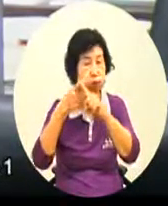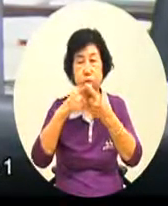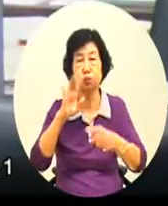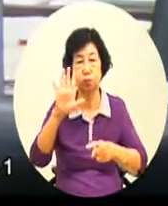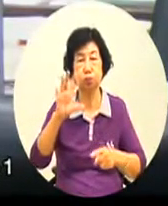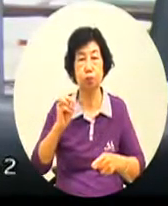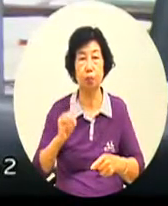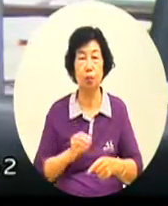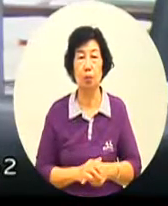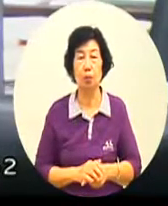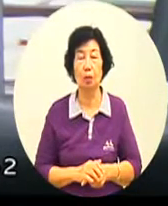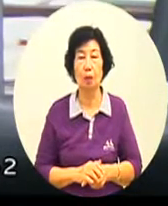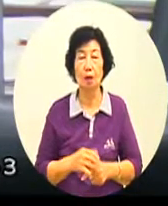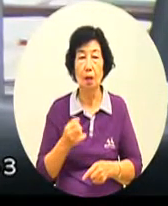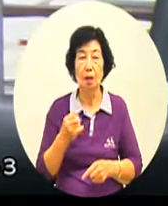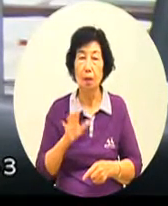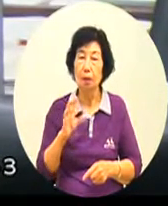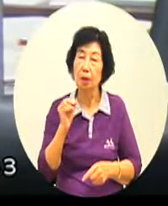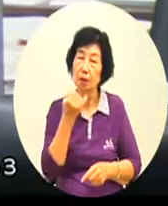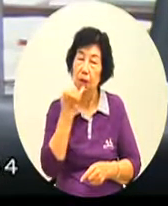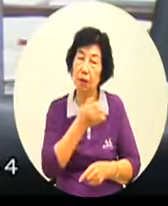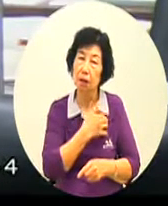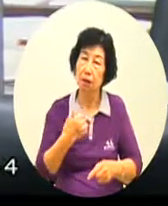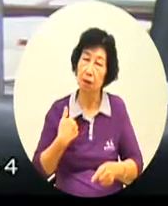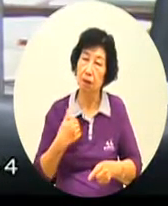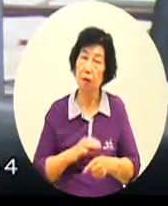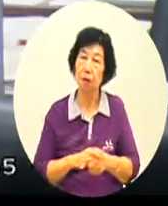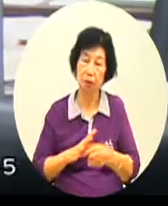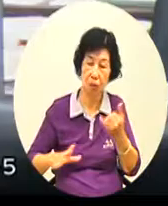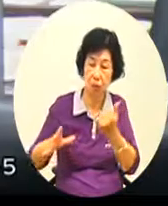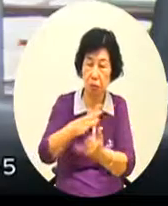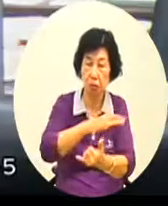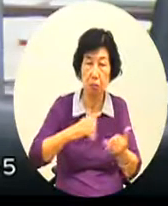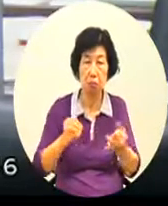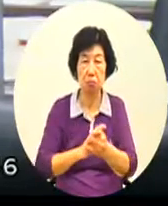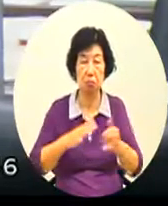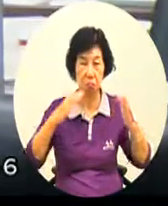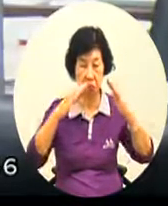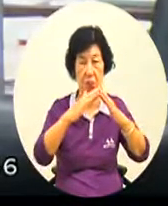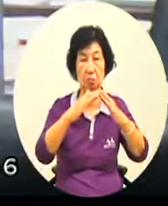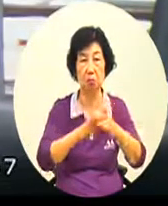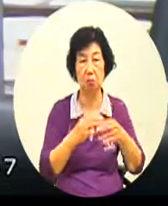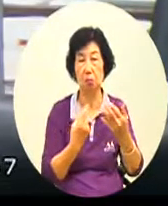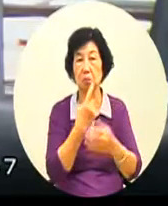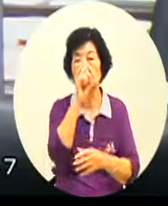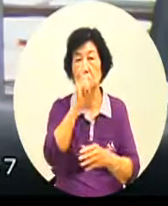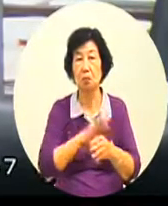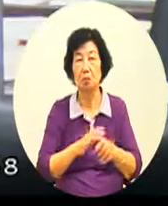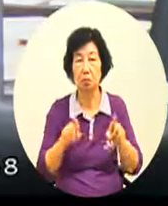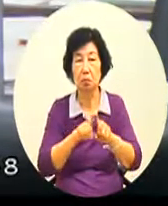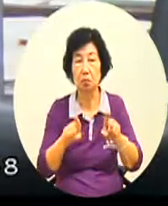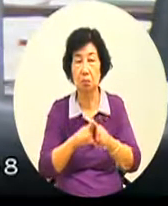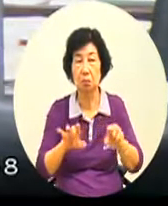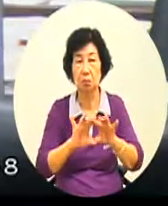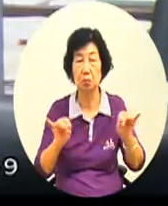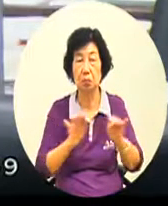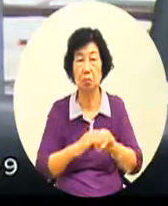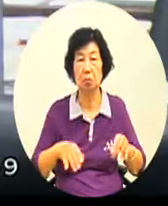有没有可能，因为他是我们可能是全台湾在都市里面唯一的平地里头的部